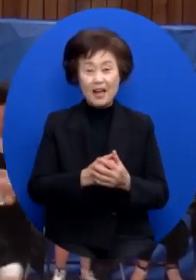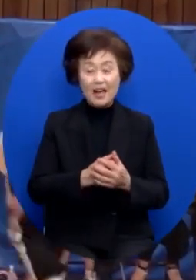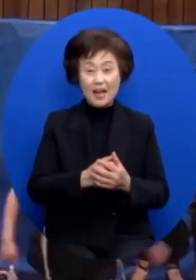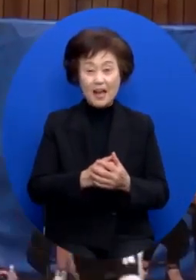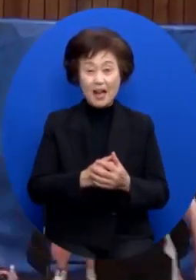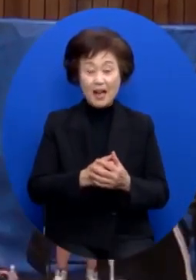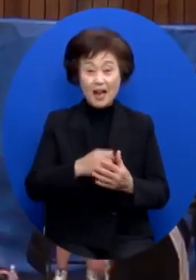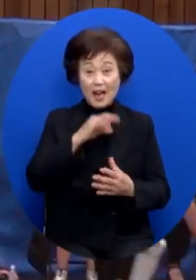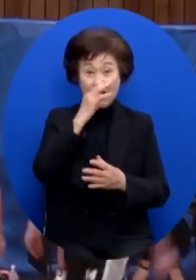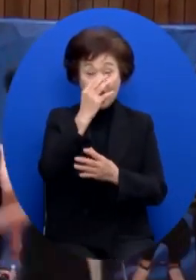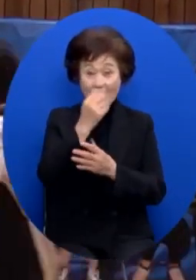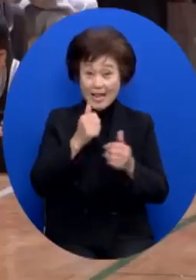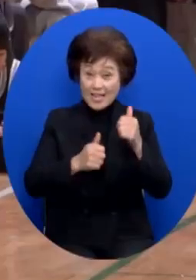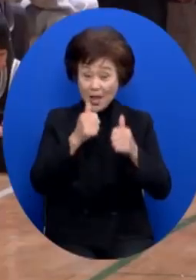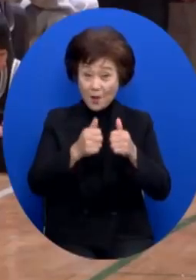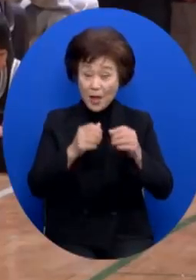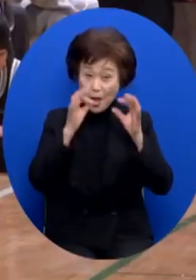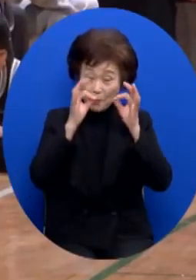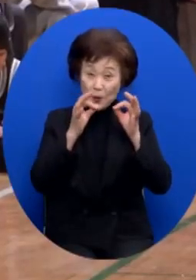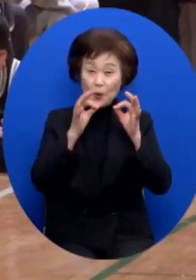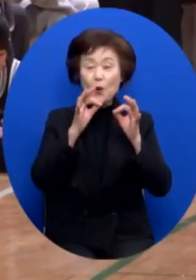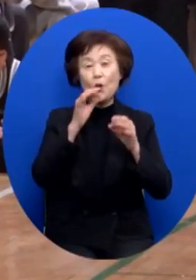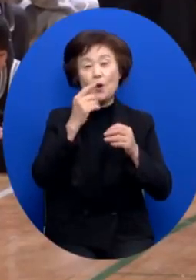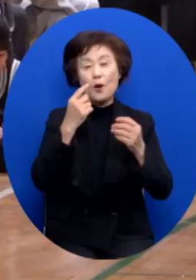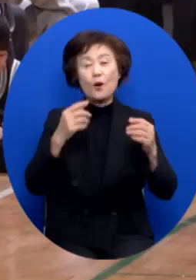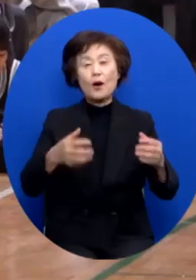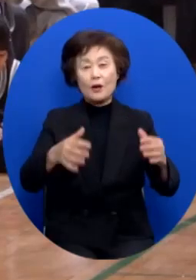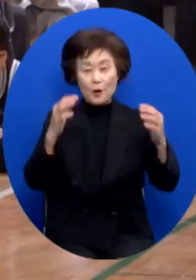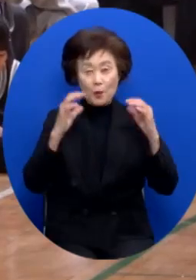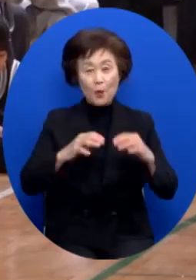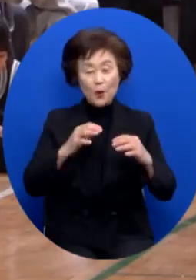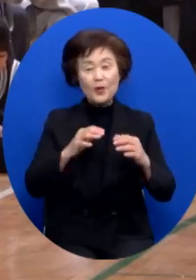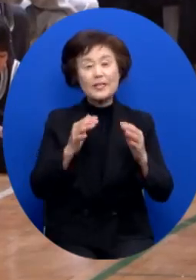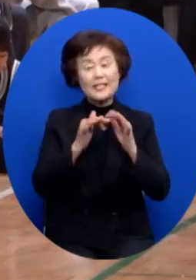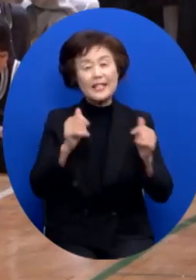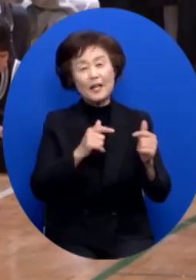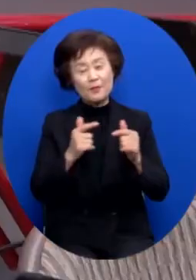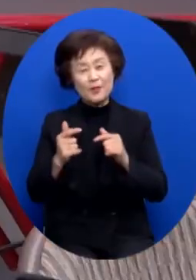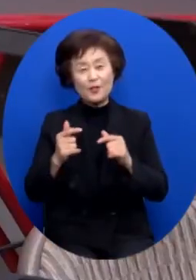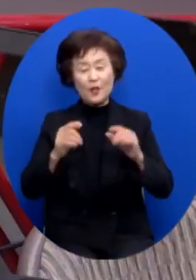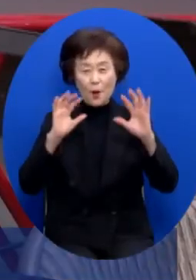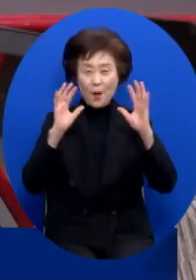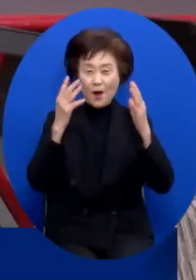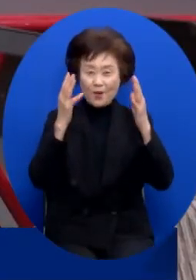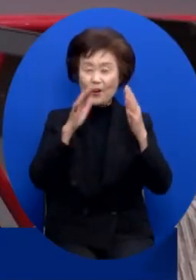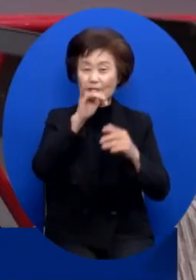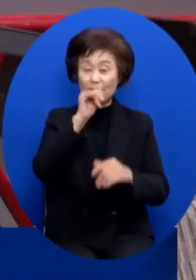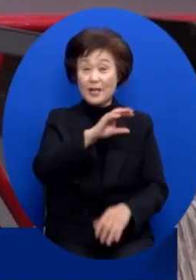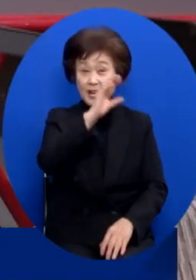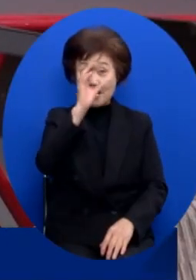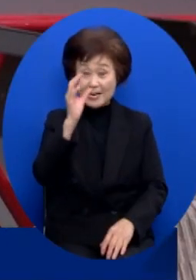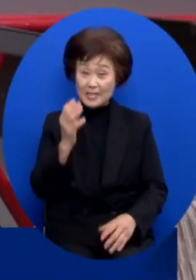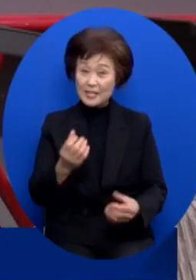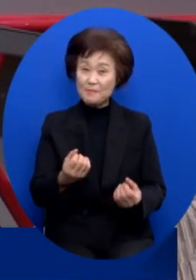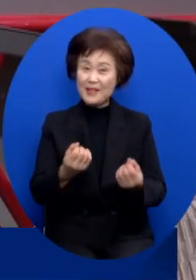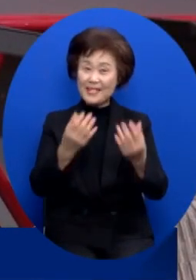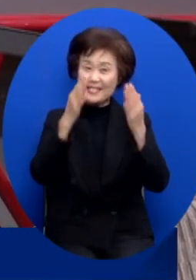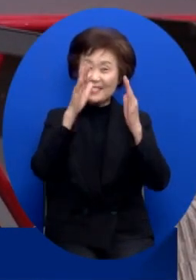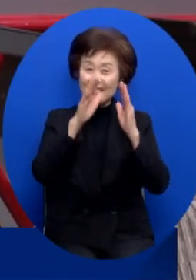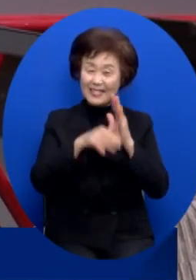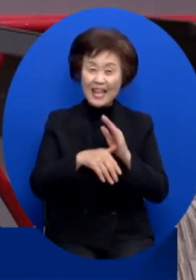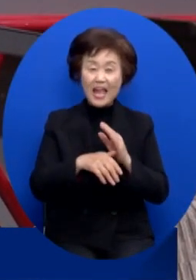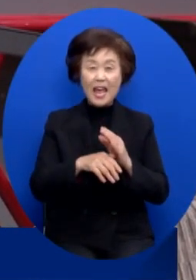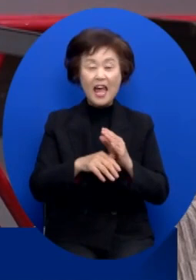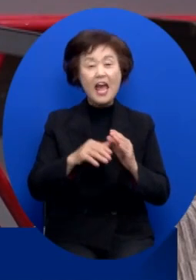가족과 친구들도 목소리를 높여 선수들을 응원합니다 크리스마스인데 아이들 뛰는 모습 보니까